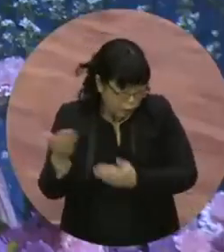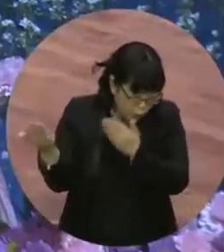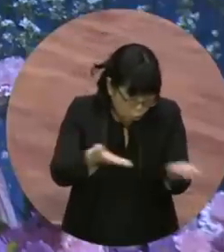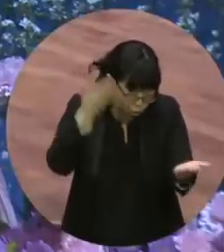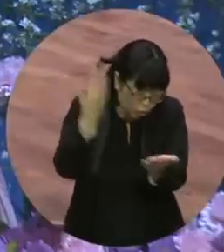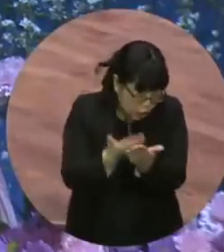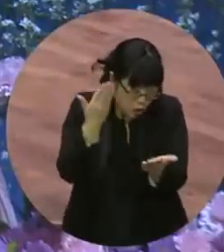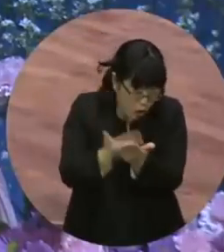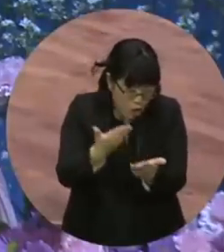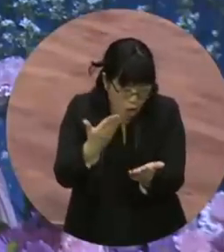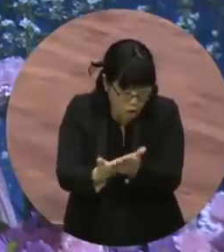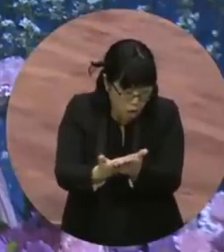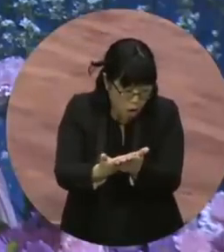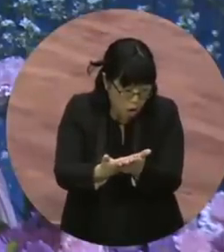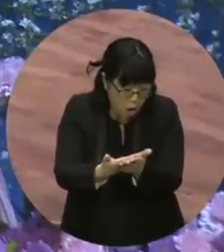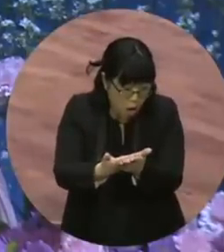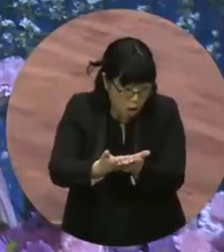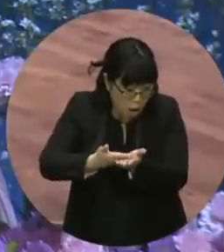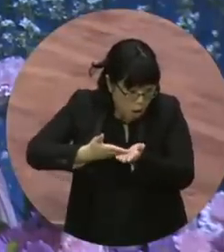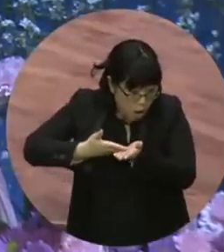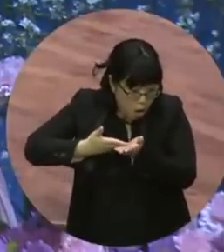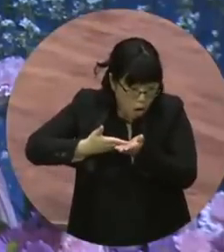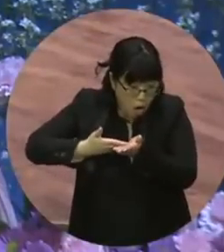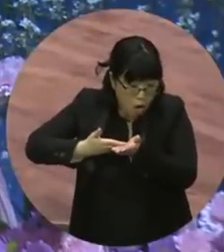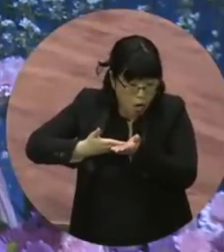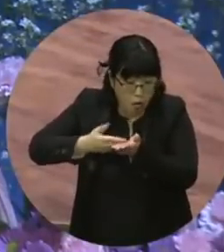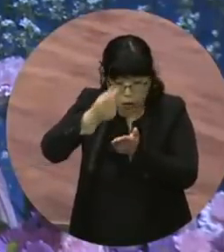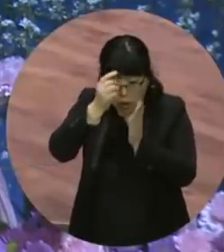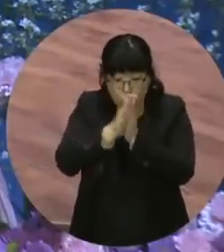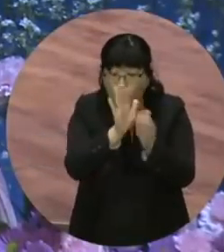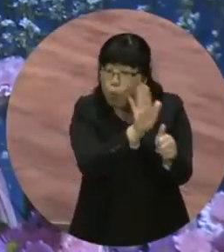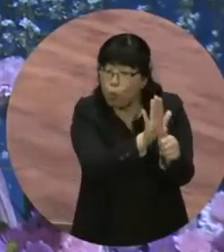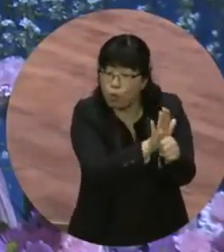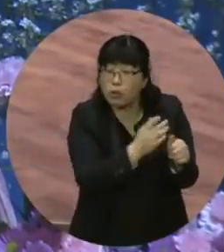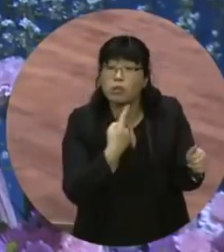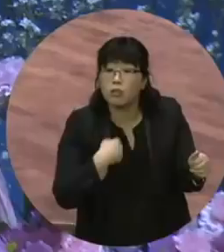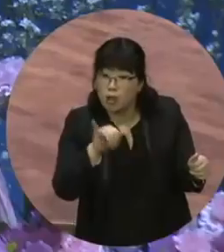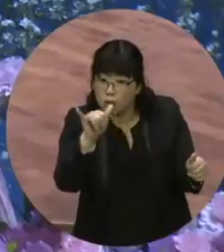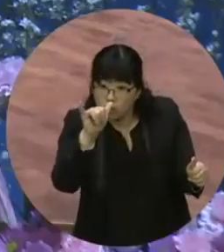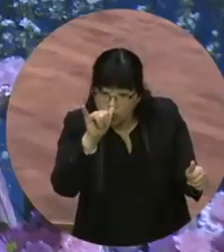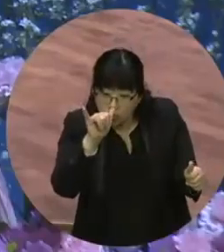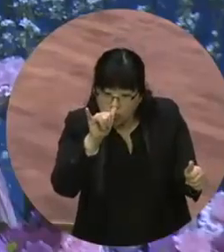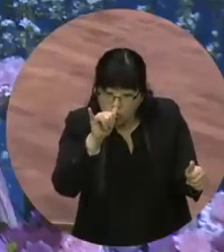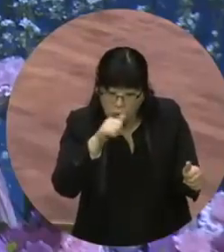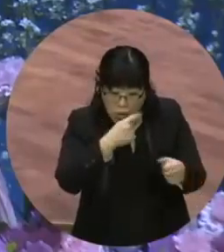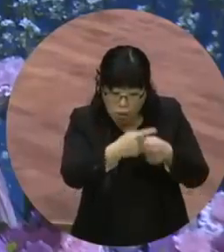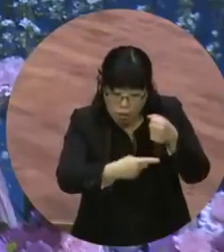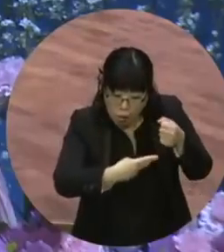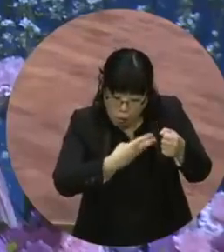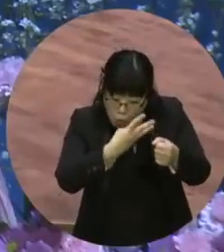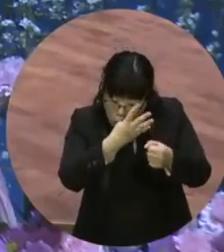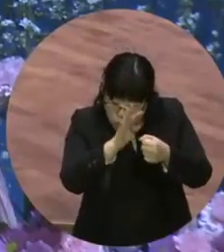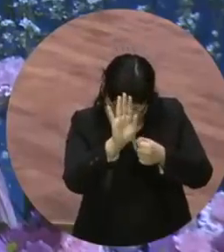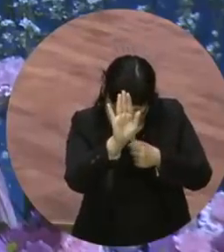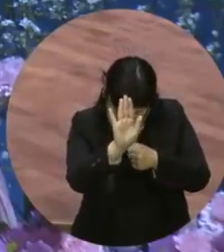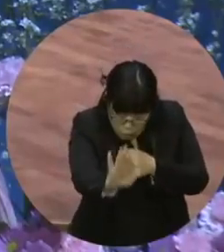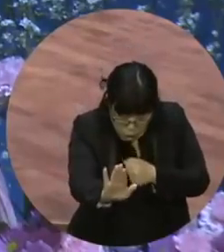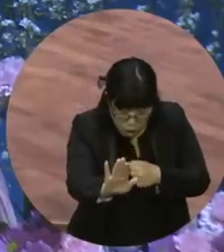그때 생겼어요. 그 하나님 살아계신 걸 처음 봤어요. 일본 사람은 참 이 장점이 뭐냐면 한 번 믿으면 끝나는